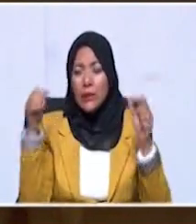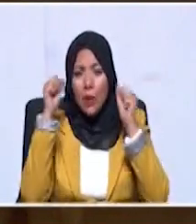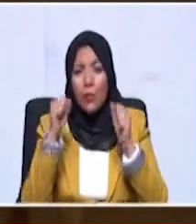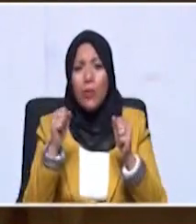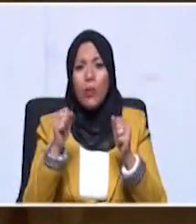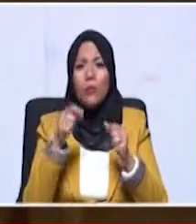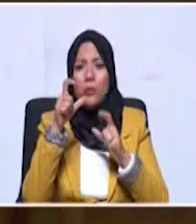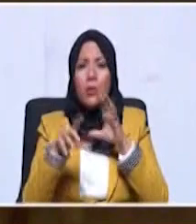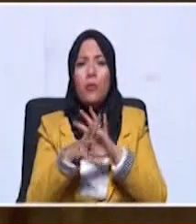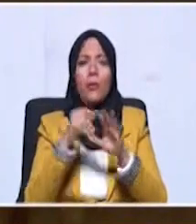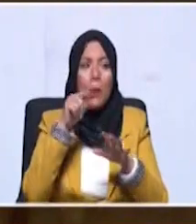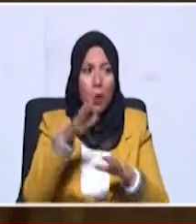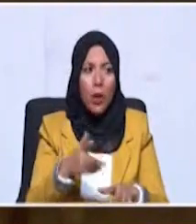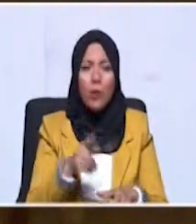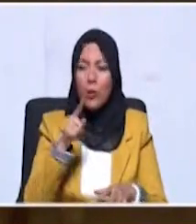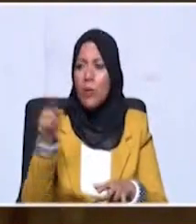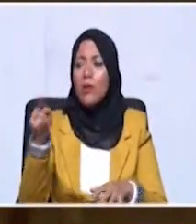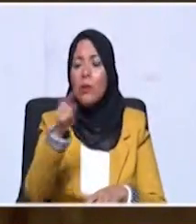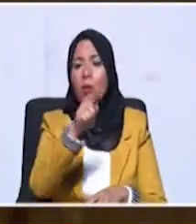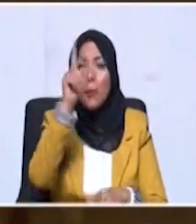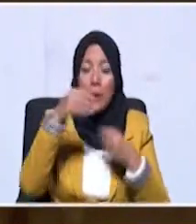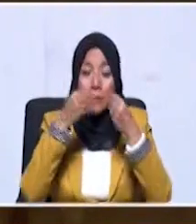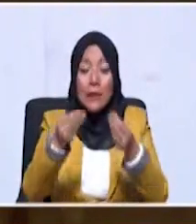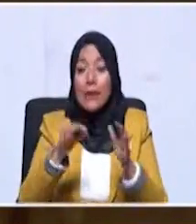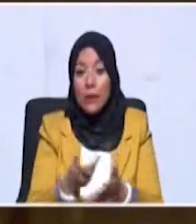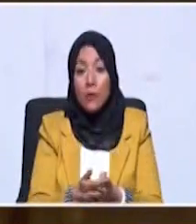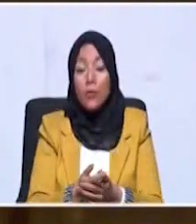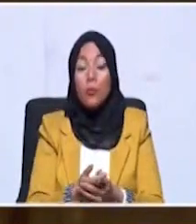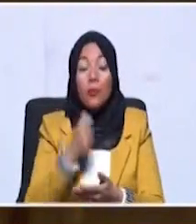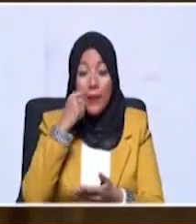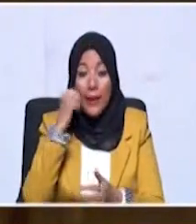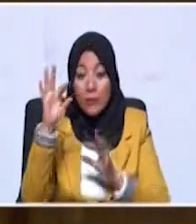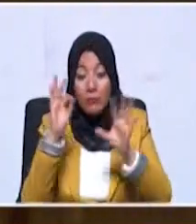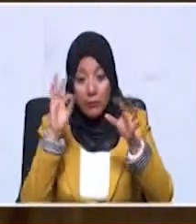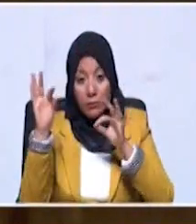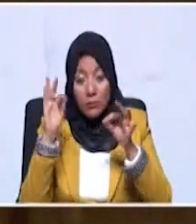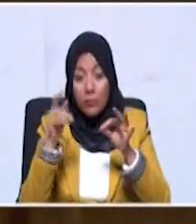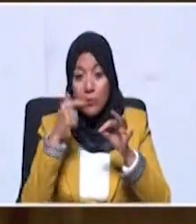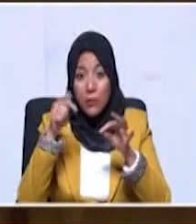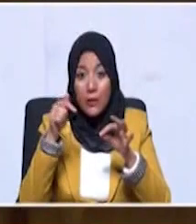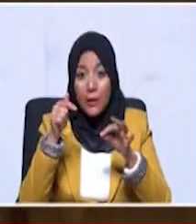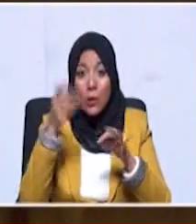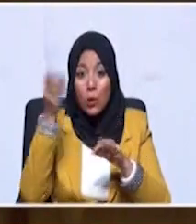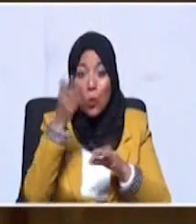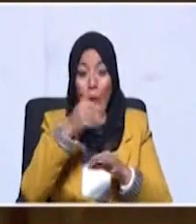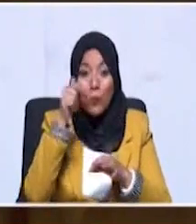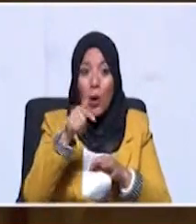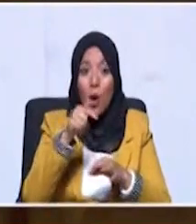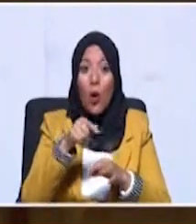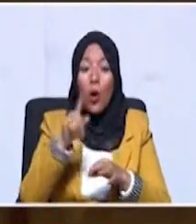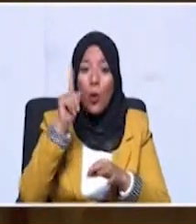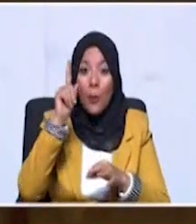شعبان وعن مآثرها وعن فضائلها، والبعض يقول أنها أيضا في هذه الليلة